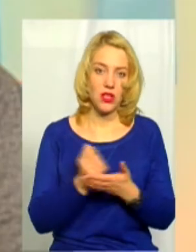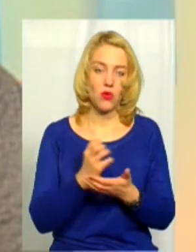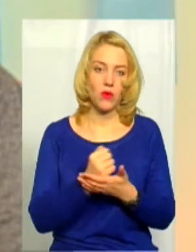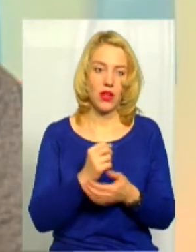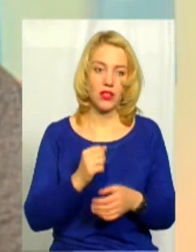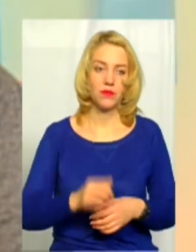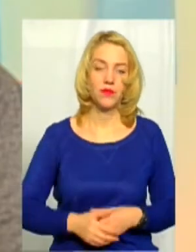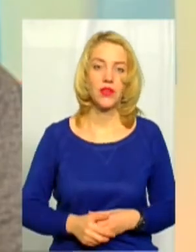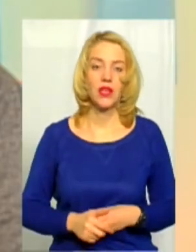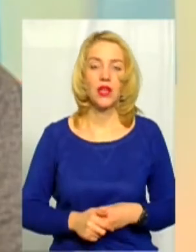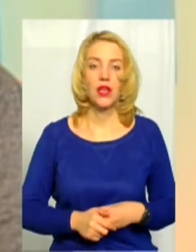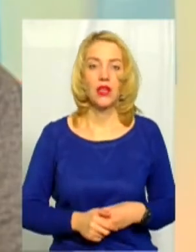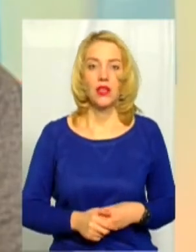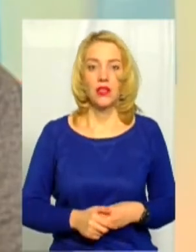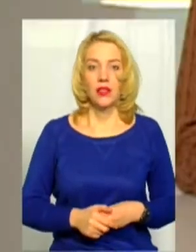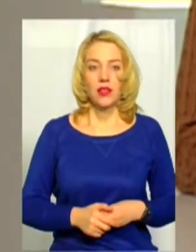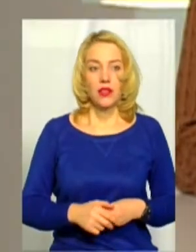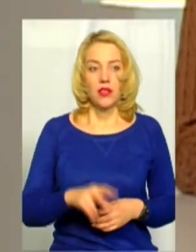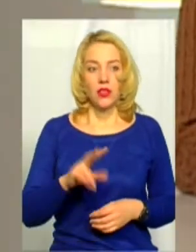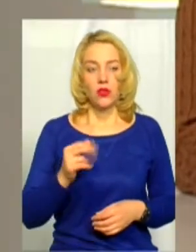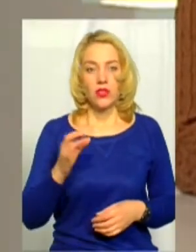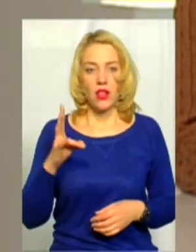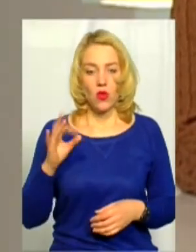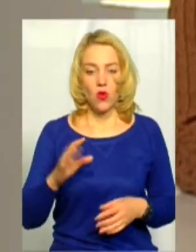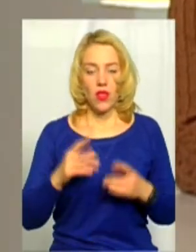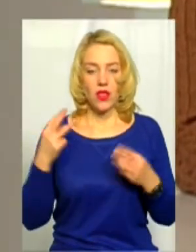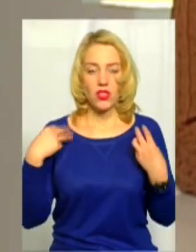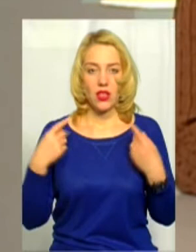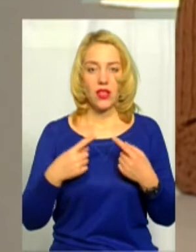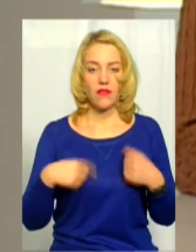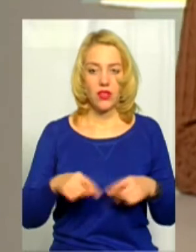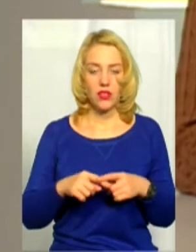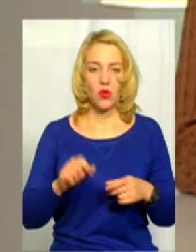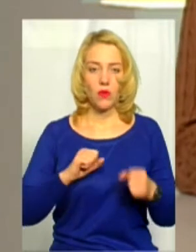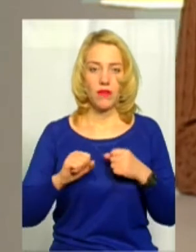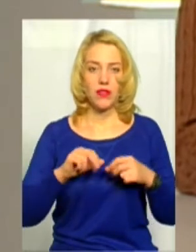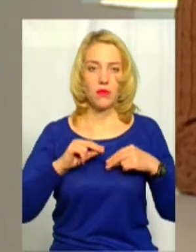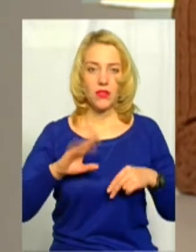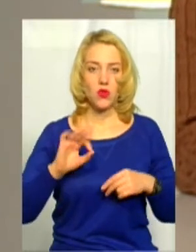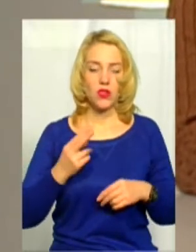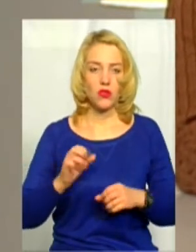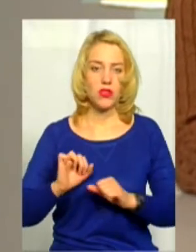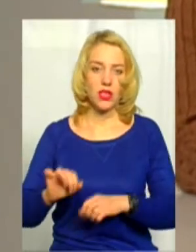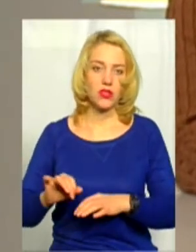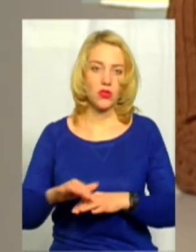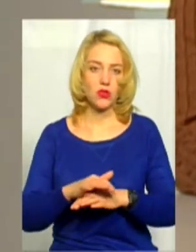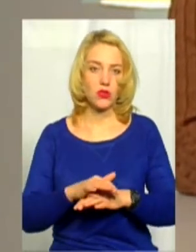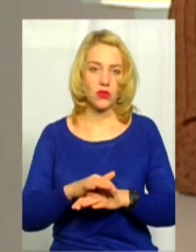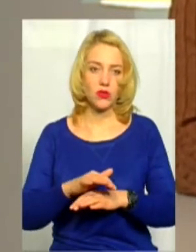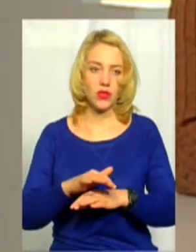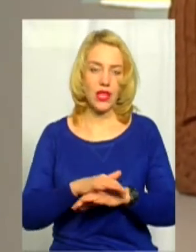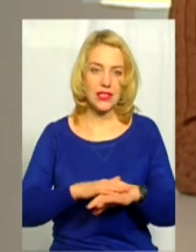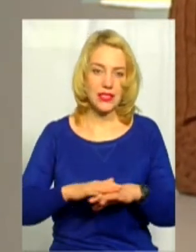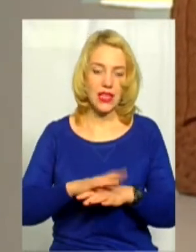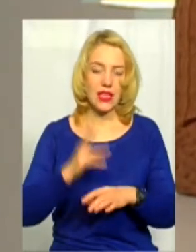От інспектор праці Віталій Осенко, начальник відділу праці управління праці та соціального захисту населення Хмельницької міської ради, сьогодні